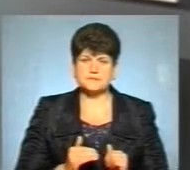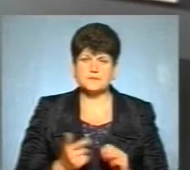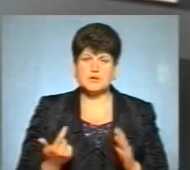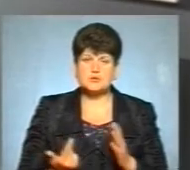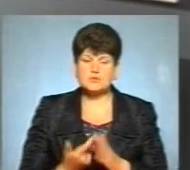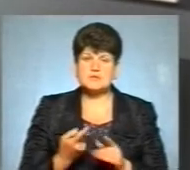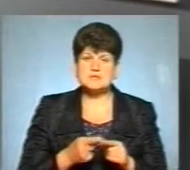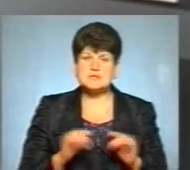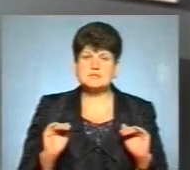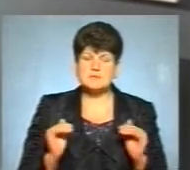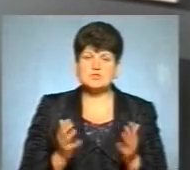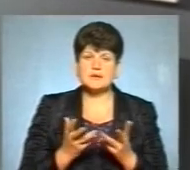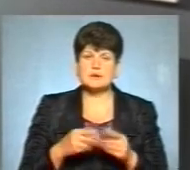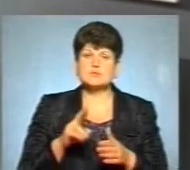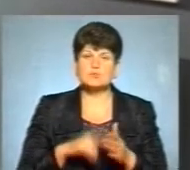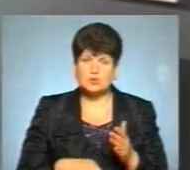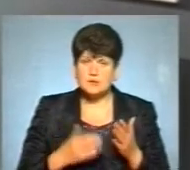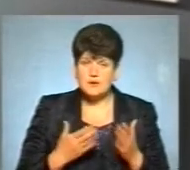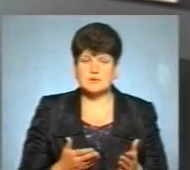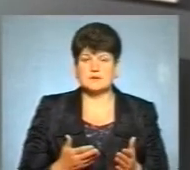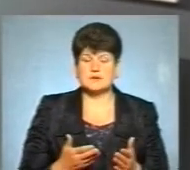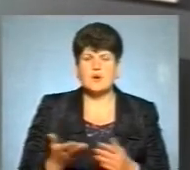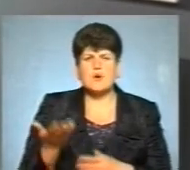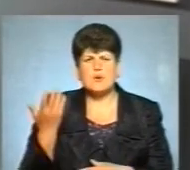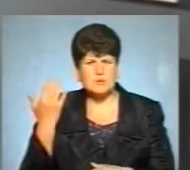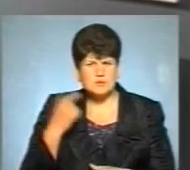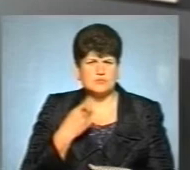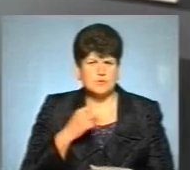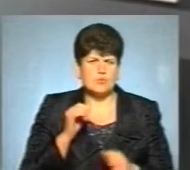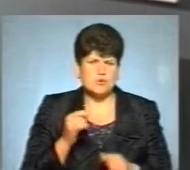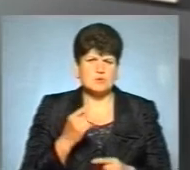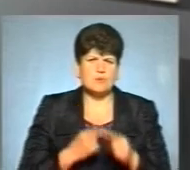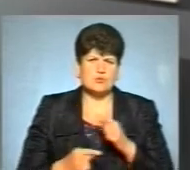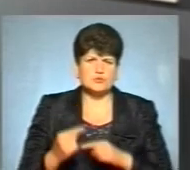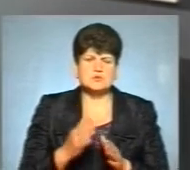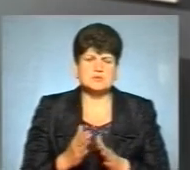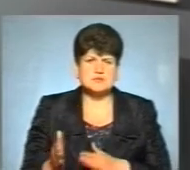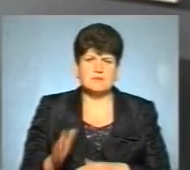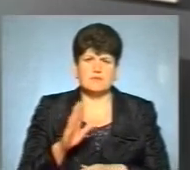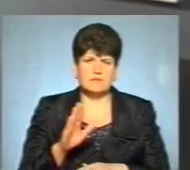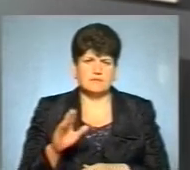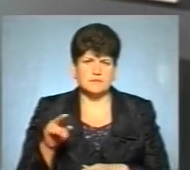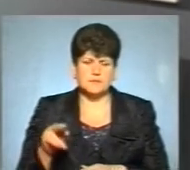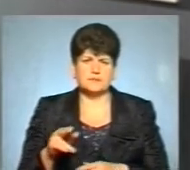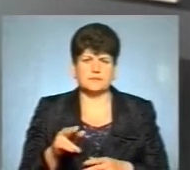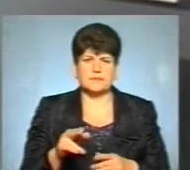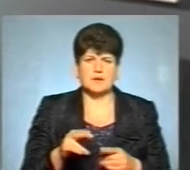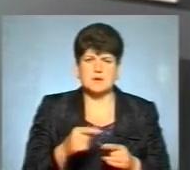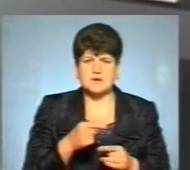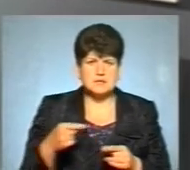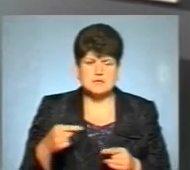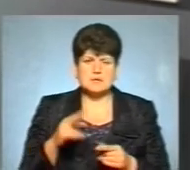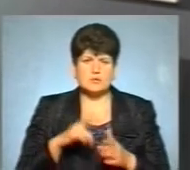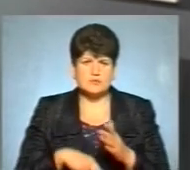таки, зменшення кількості податків. Колись говорили, що можна повернутися до системи тої, що там валові доходи, валові витрати, різниця на оподаткування,